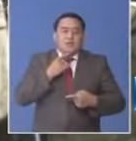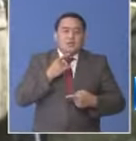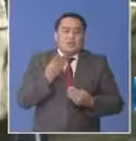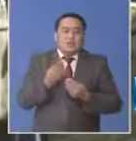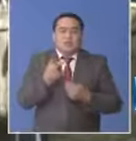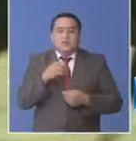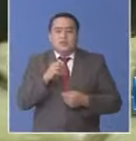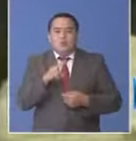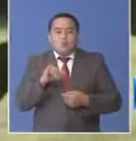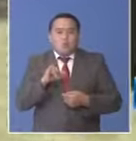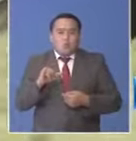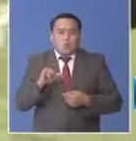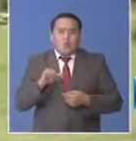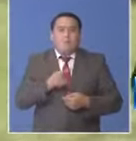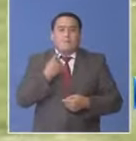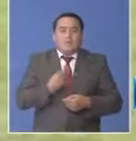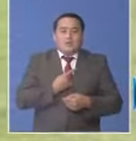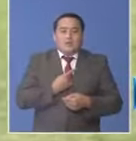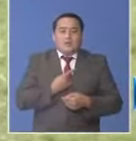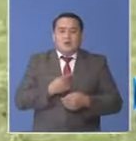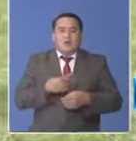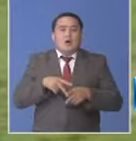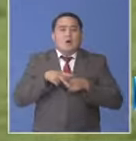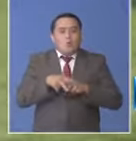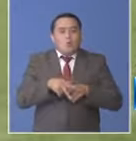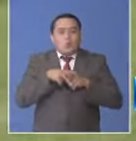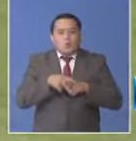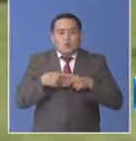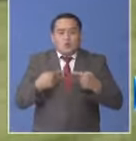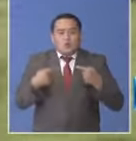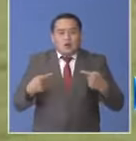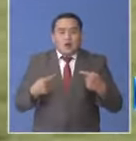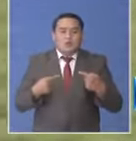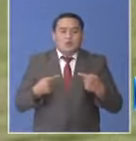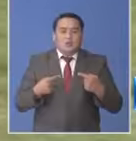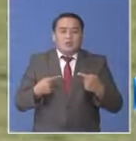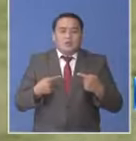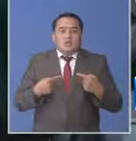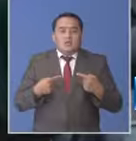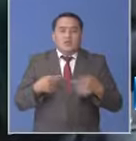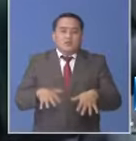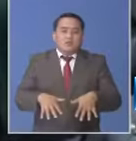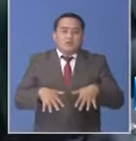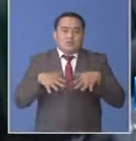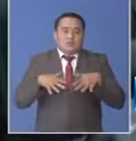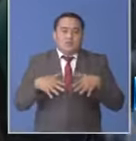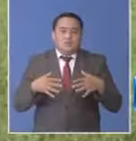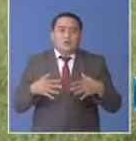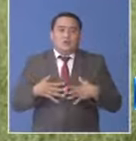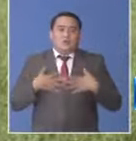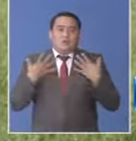кызгу, умение мастерски держаться в седле, трюковая джигитовка и многое другое. Эти элементы зрители восприняли на ура.